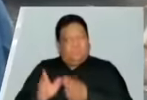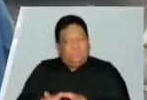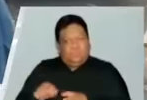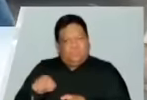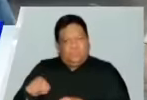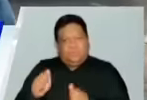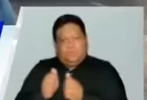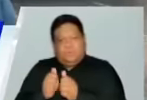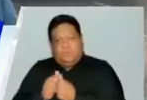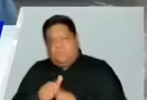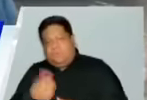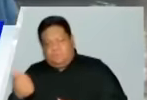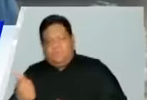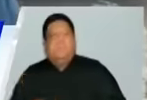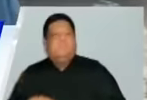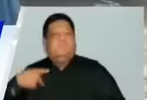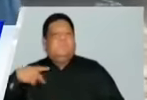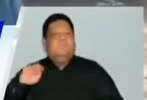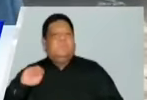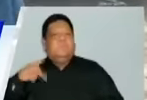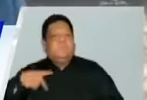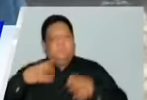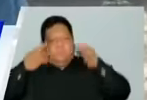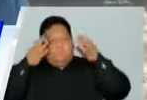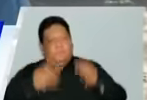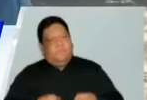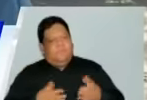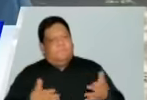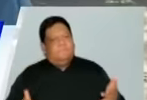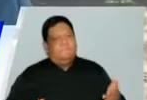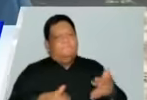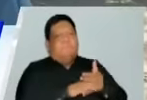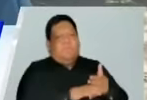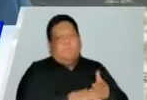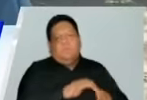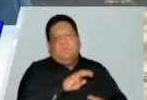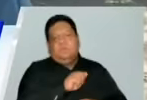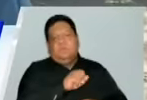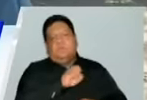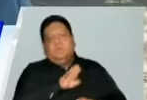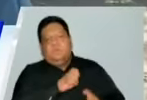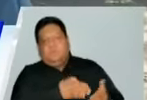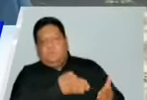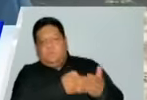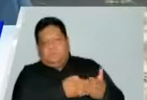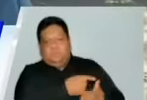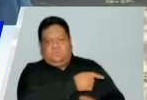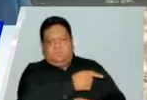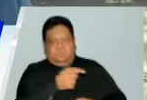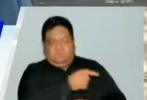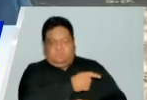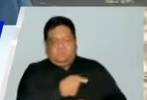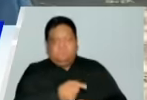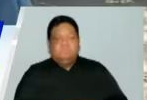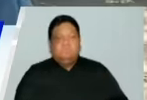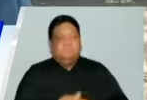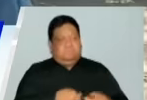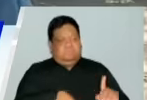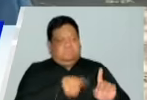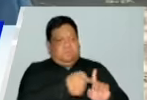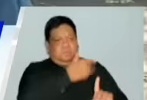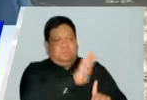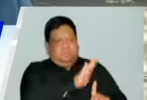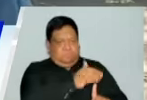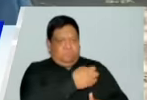Regional Internal Affairs Service ang nagain ng motu proprio admin cases laban sa kanila. Gayun din sa kanilang chief of police at investigador ng